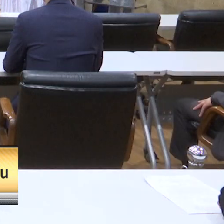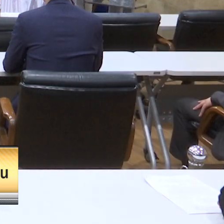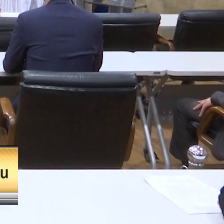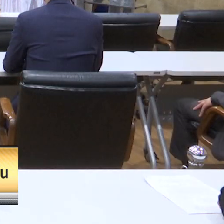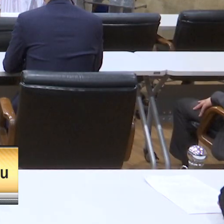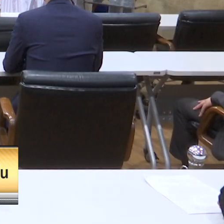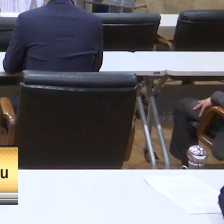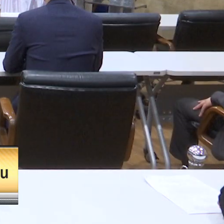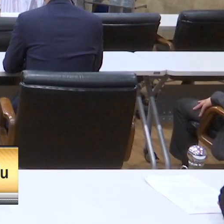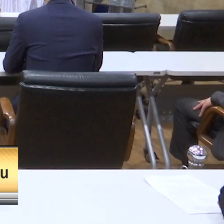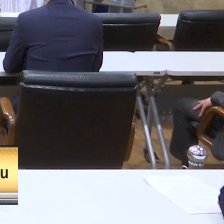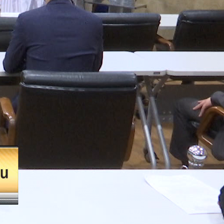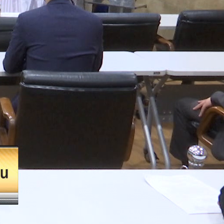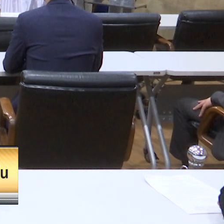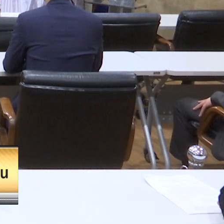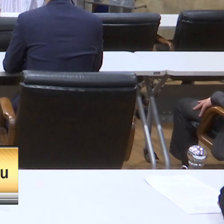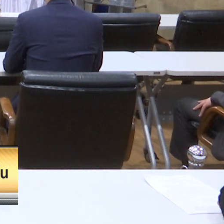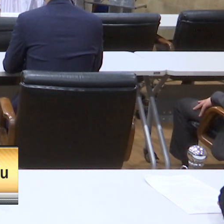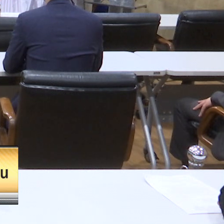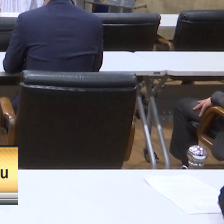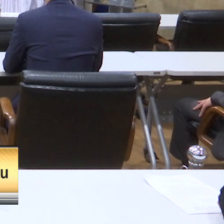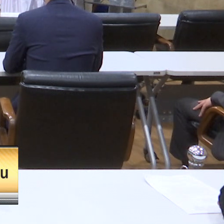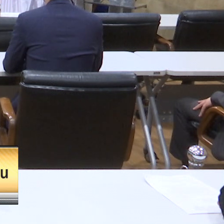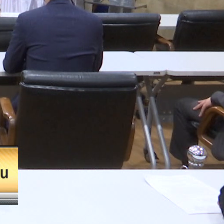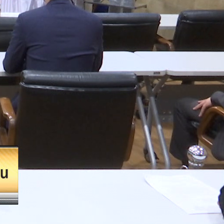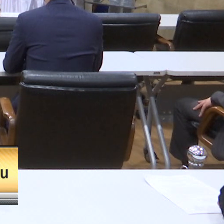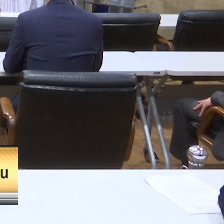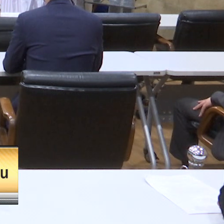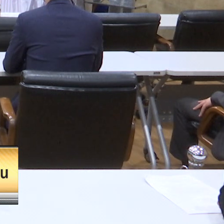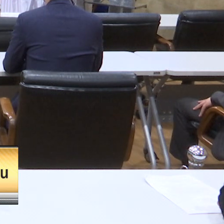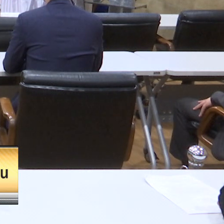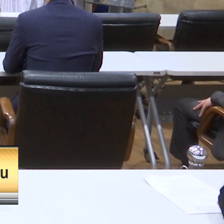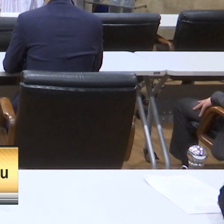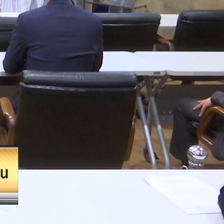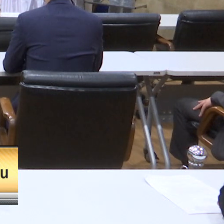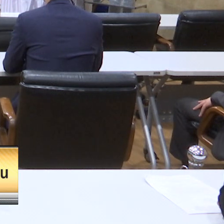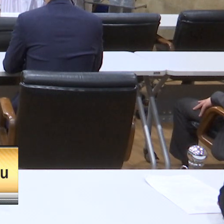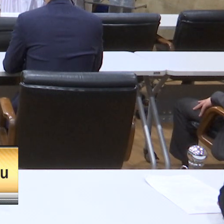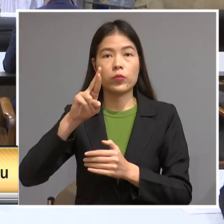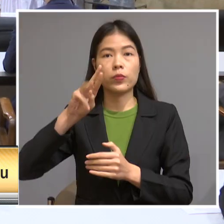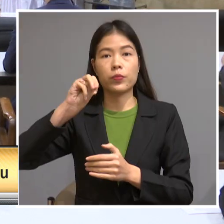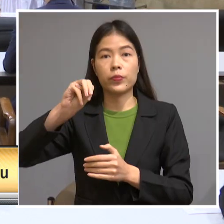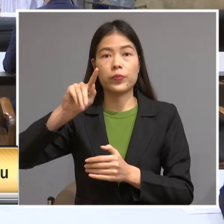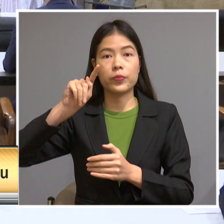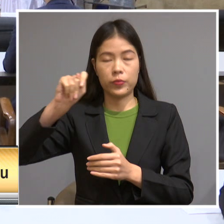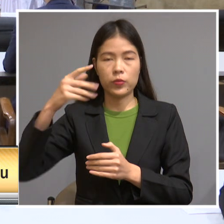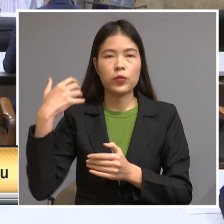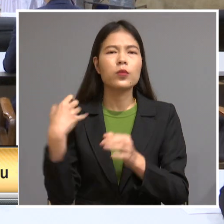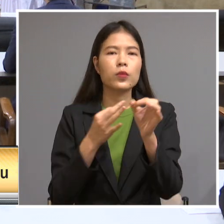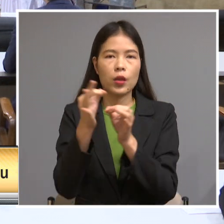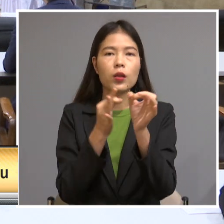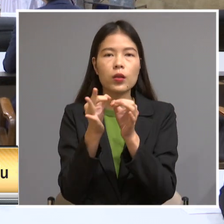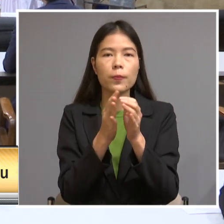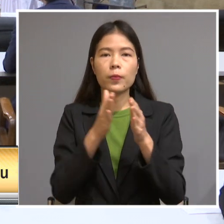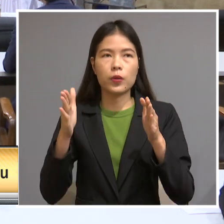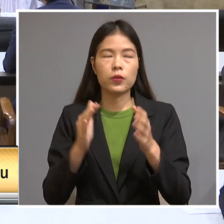ยาว รมตก็จะหมดเวลาตอบแล้วนะครับเชิญครัอัี้หนครั ท่านพัฒนาชัยกุสมาชิกสพาพ